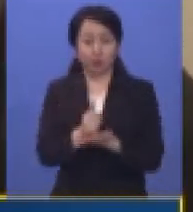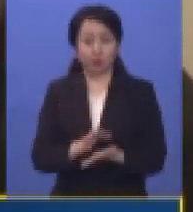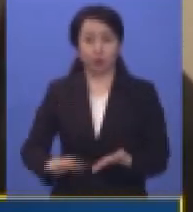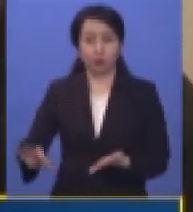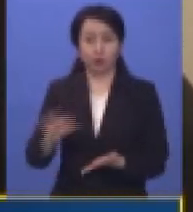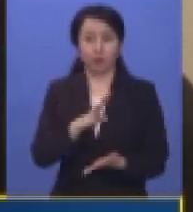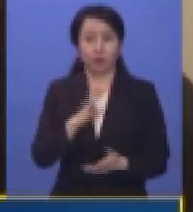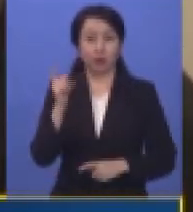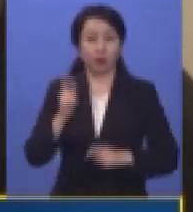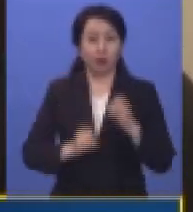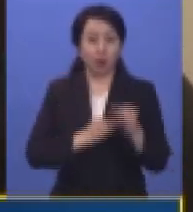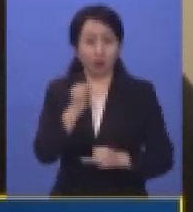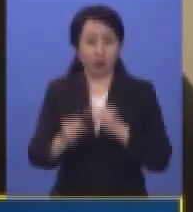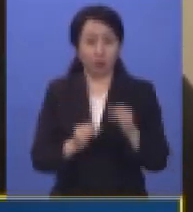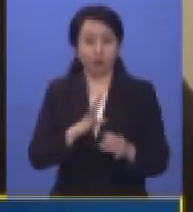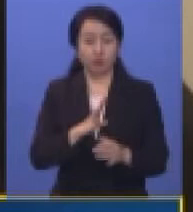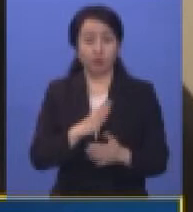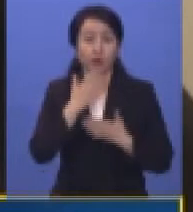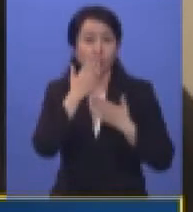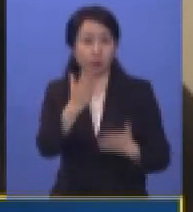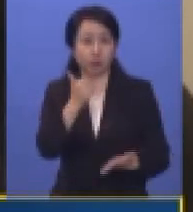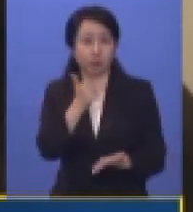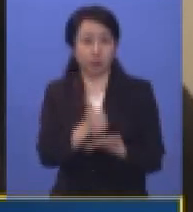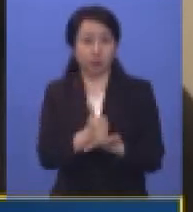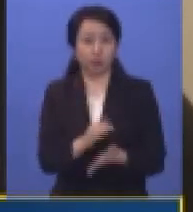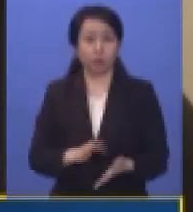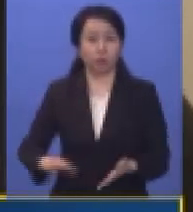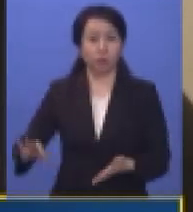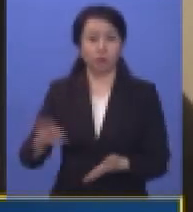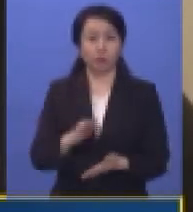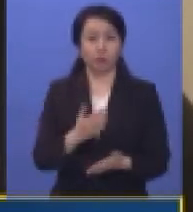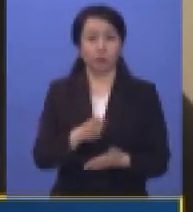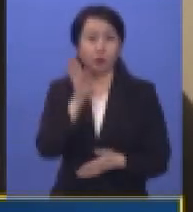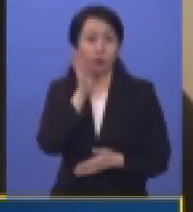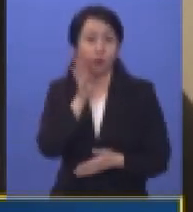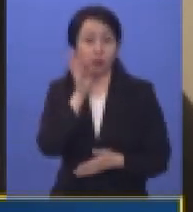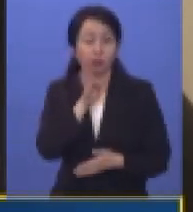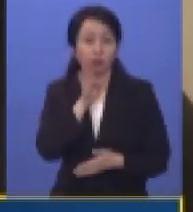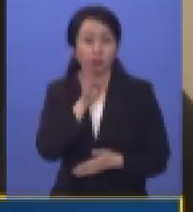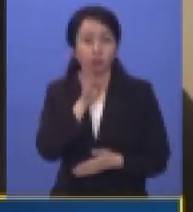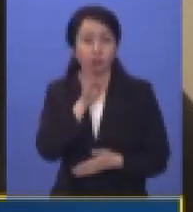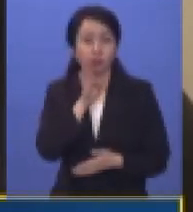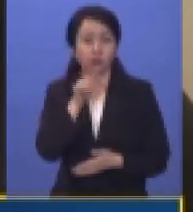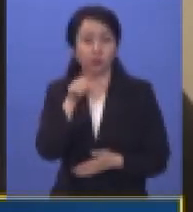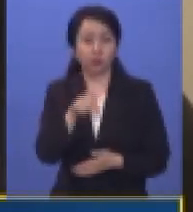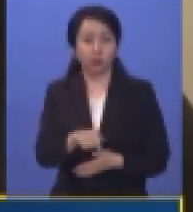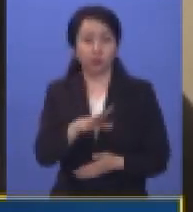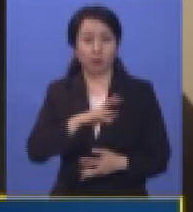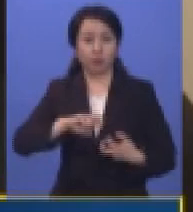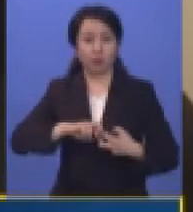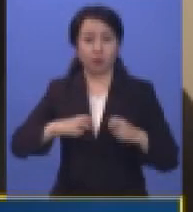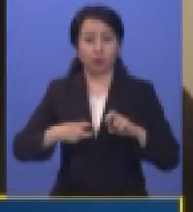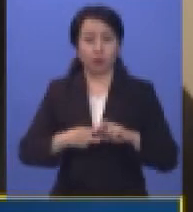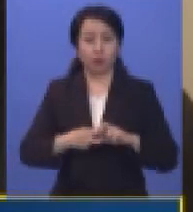небольшой сход. Я подошел и обратился к нему. По поводу воды. Тогда у нас была проблема с